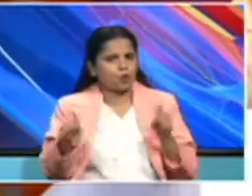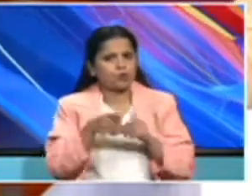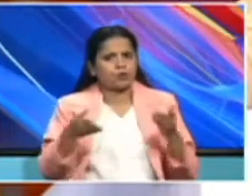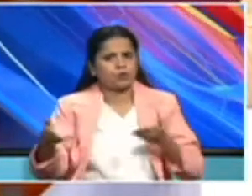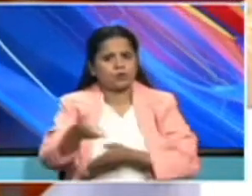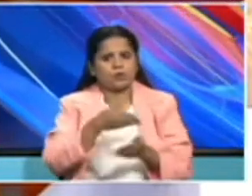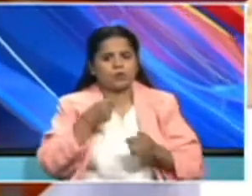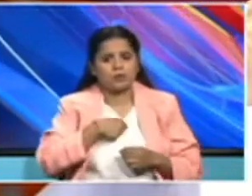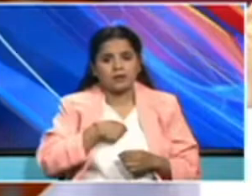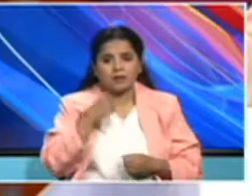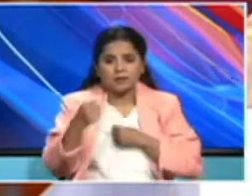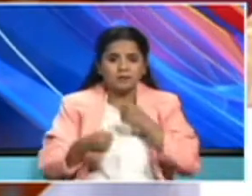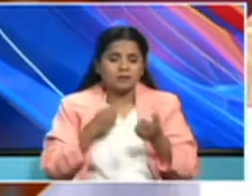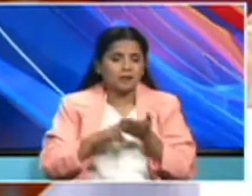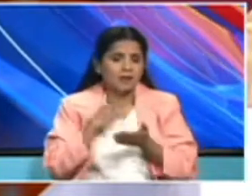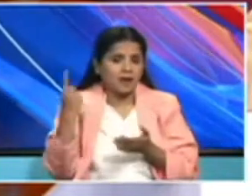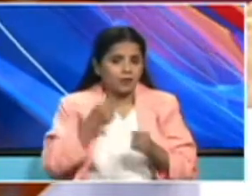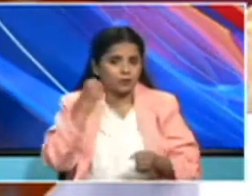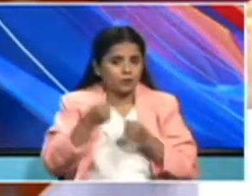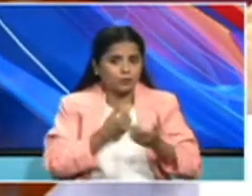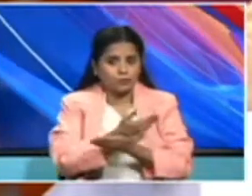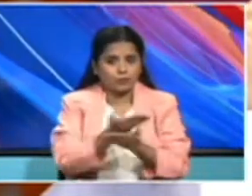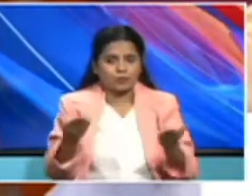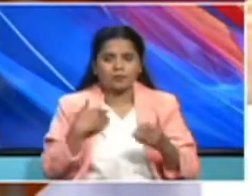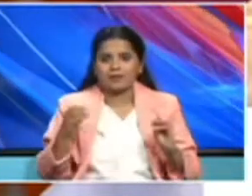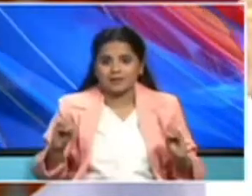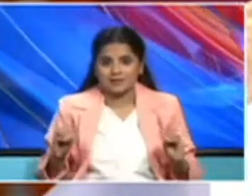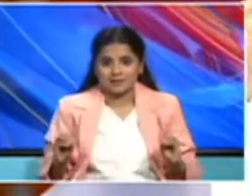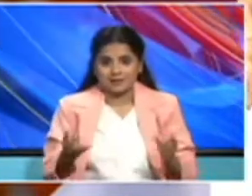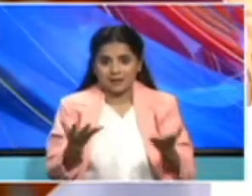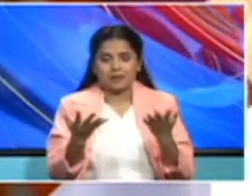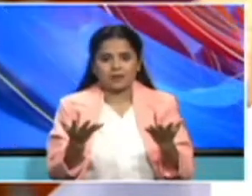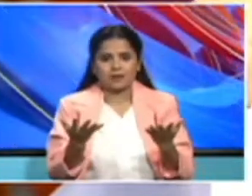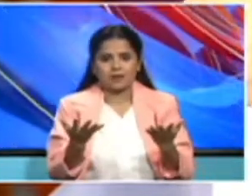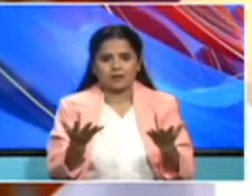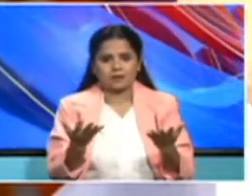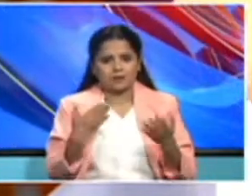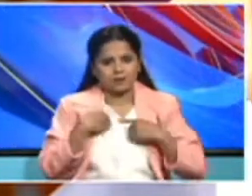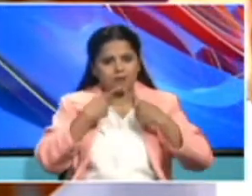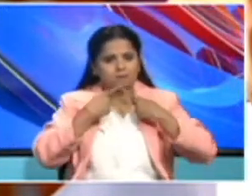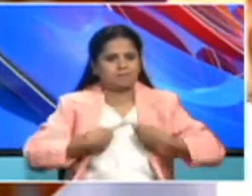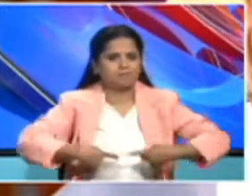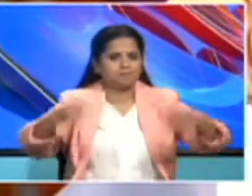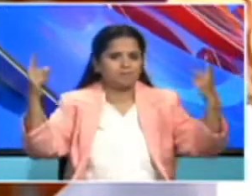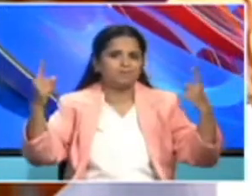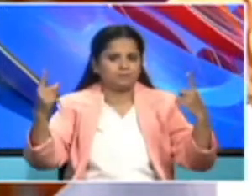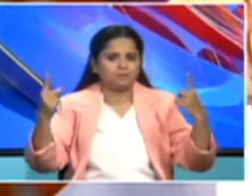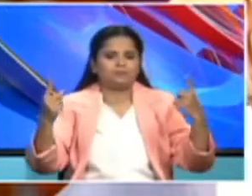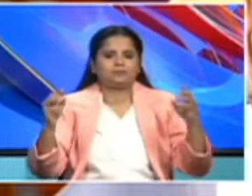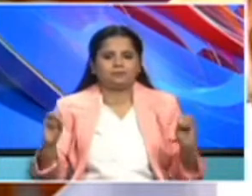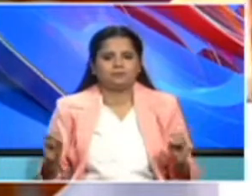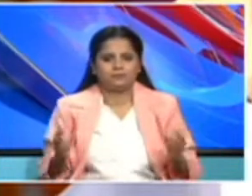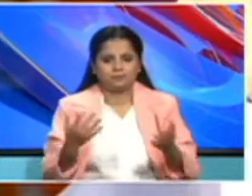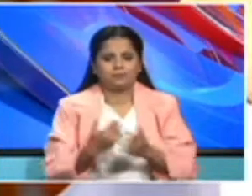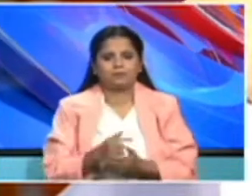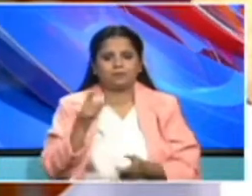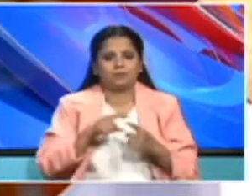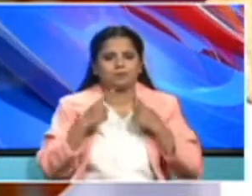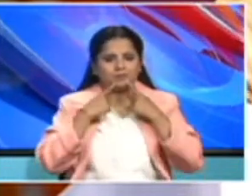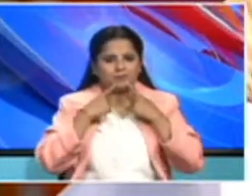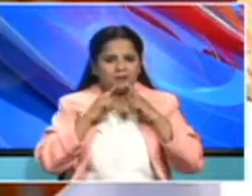36वें राष्ट्रीय खेलों के शुभारंभ का आह्वान करता हूं।